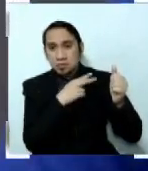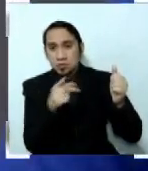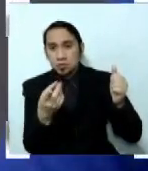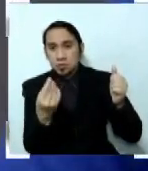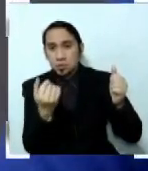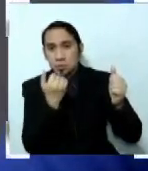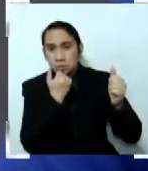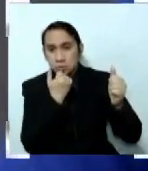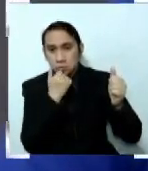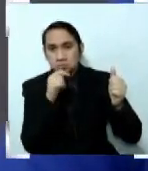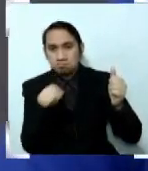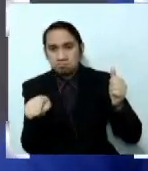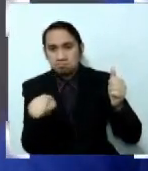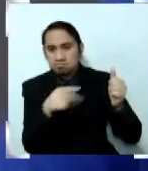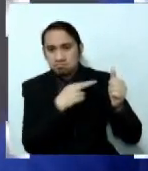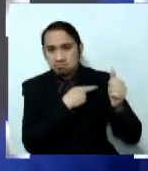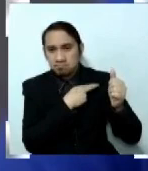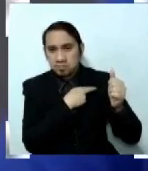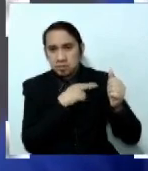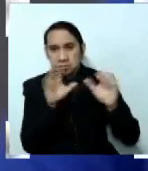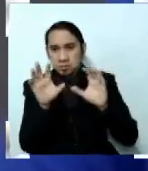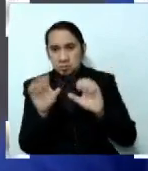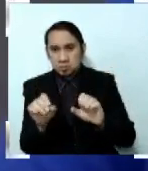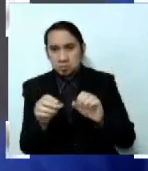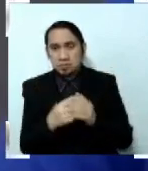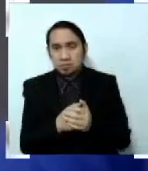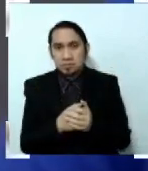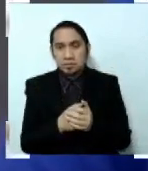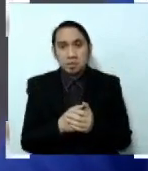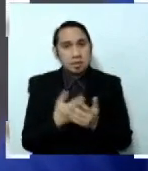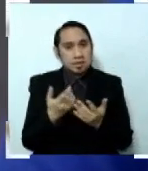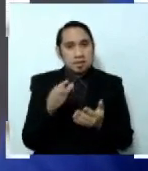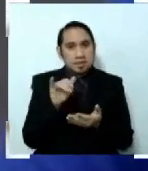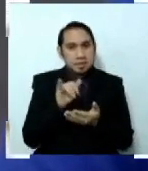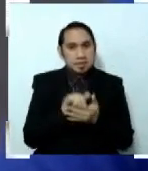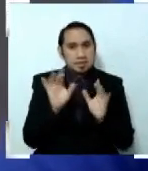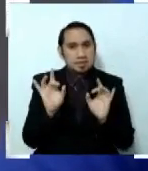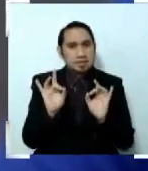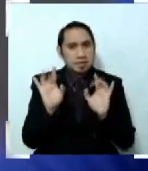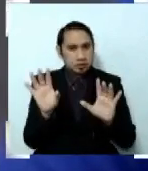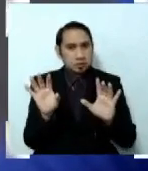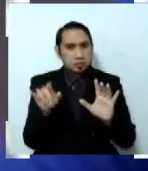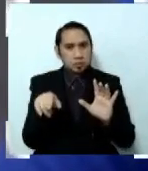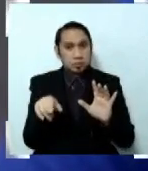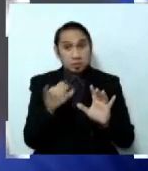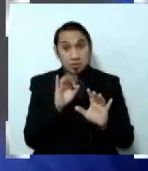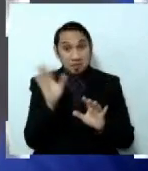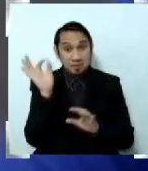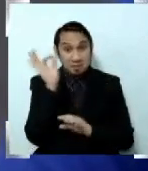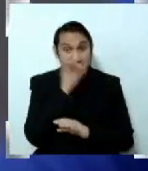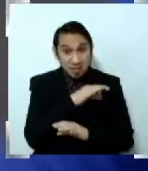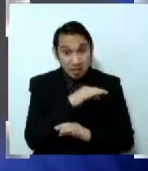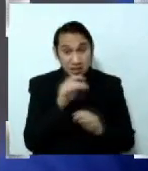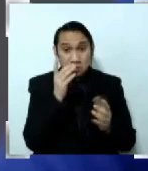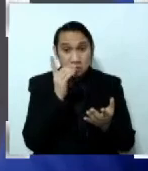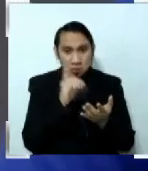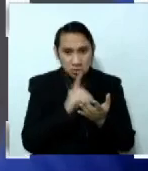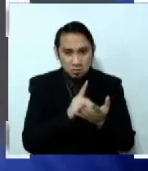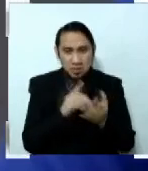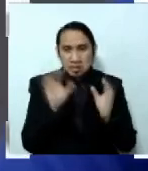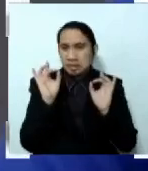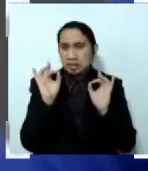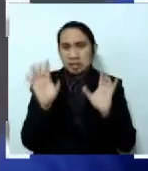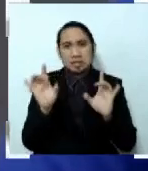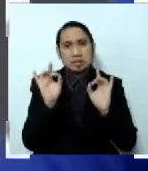siya criminal, nai-endanger pa po yung buhay ng mga iba pong taong bumabiyahe, mga iba pong taong lumalabas. So mahalaga